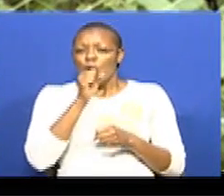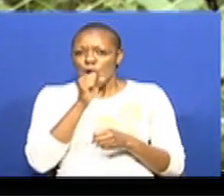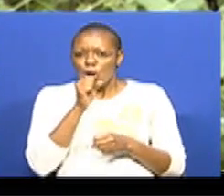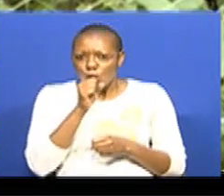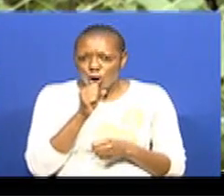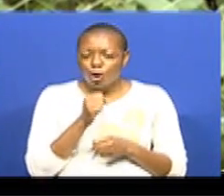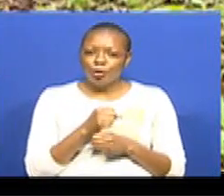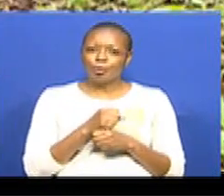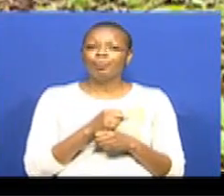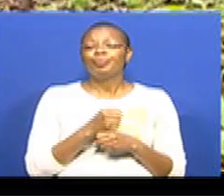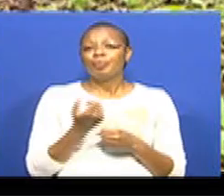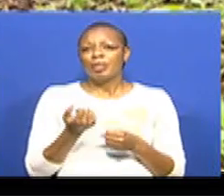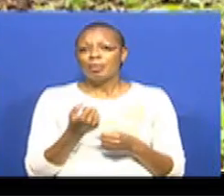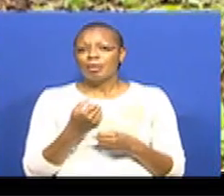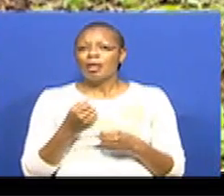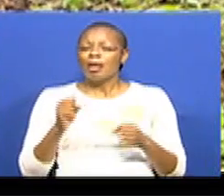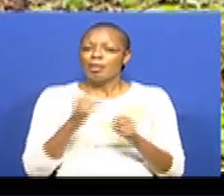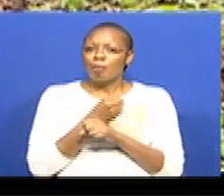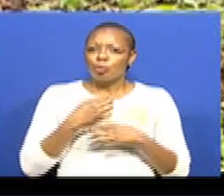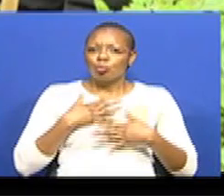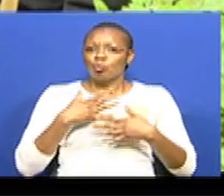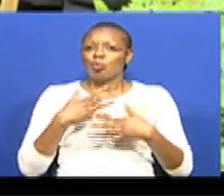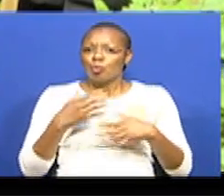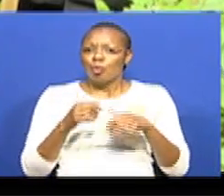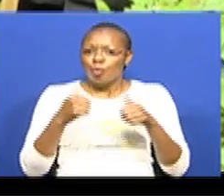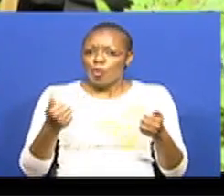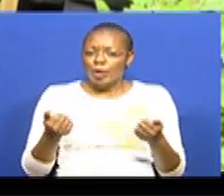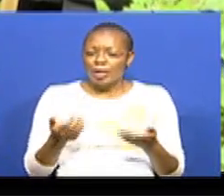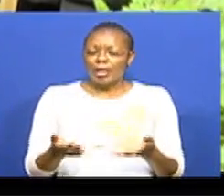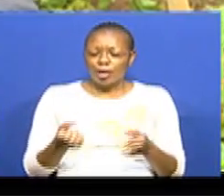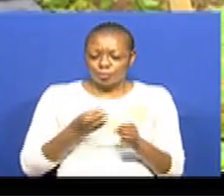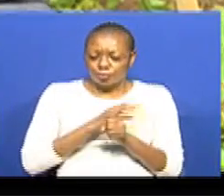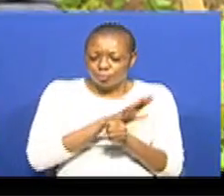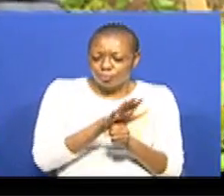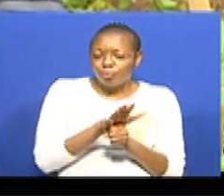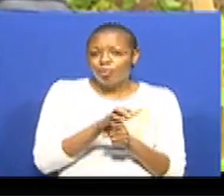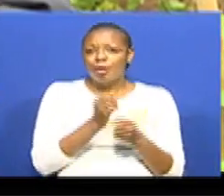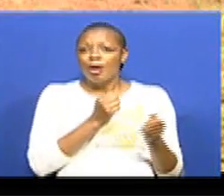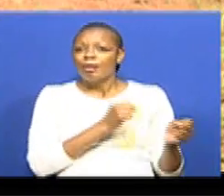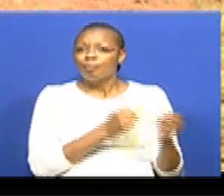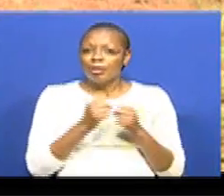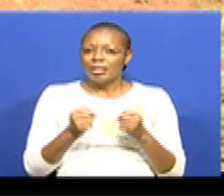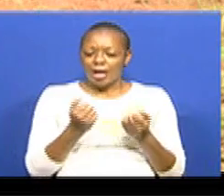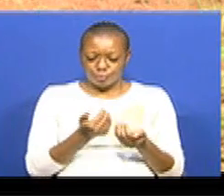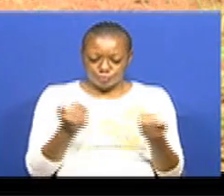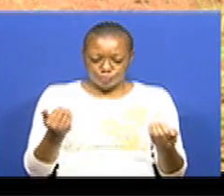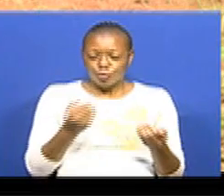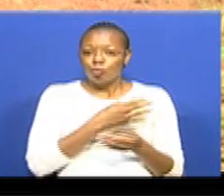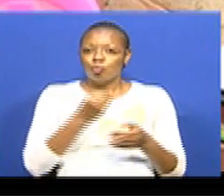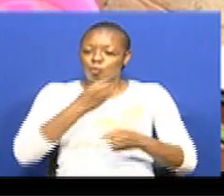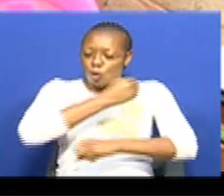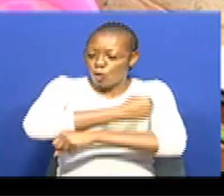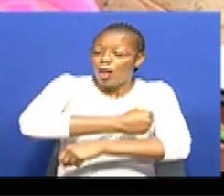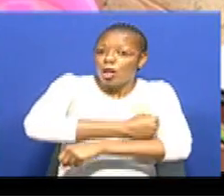people cannot breathe. Msimu huu wa janga la corona imekuwa vigumu watoto kwenda shuleni, na ili kuwakinga